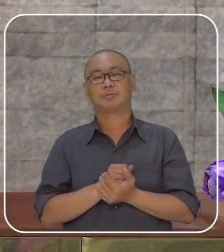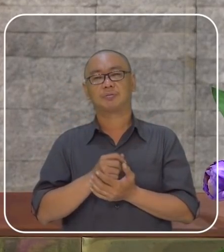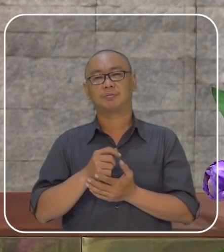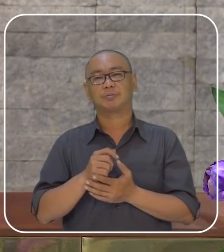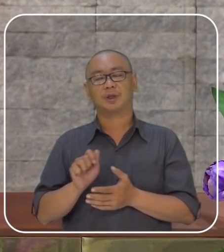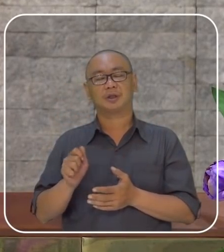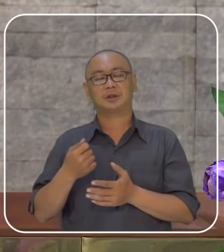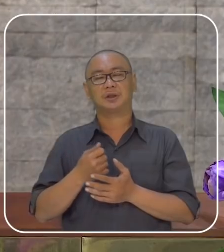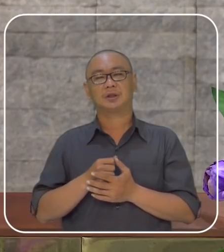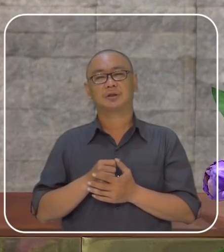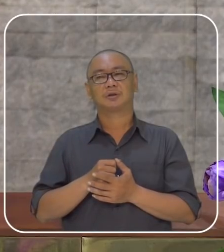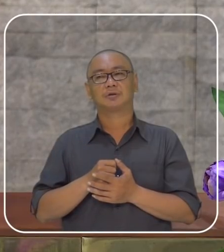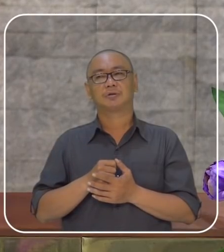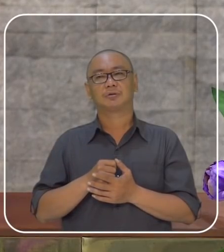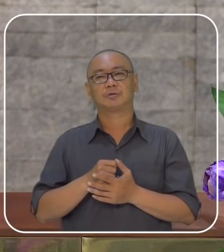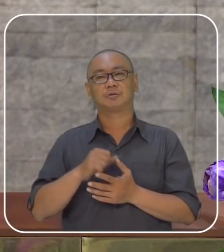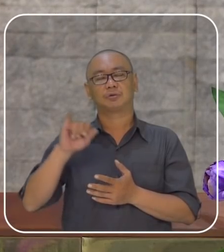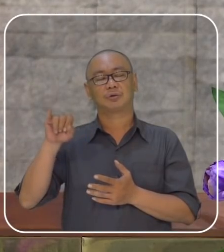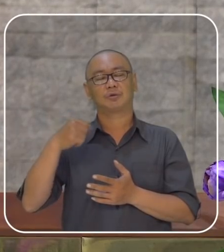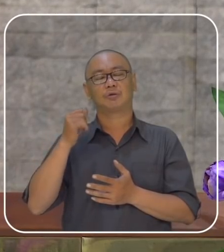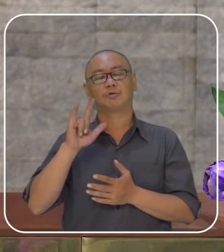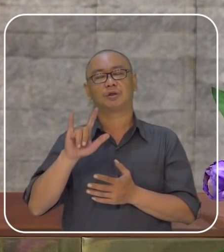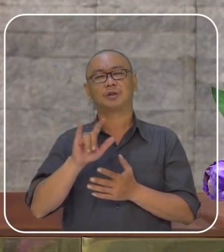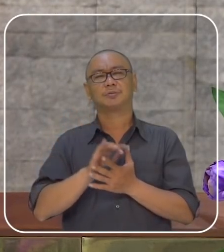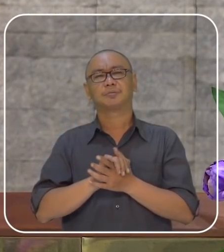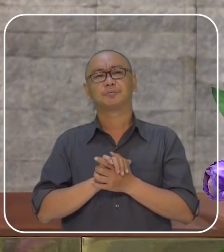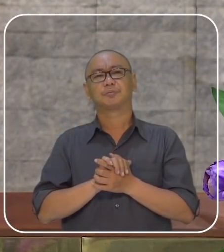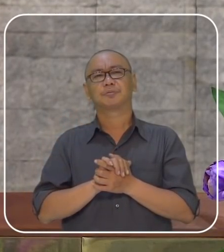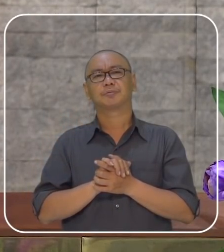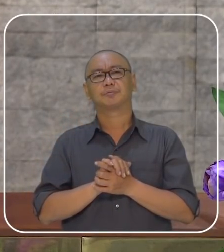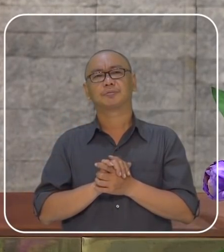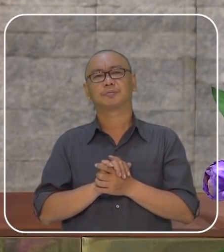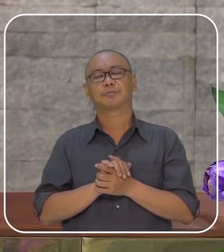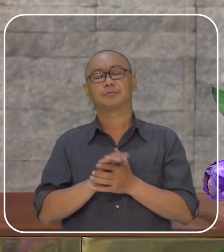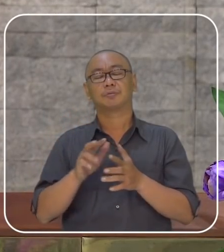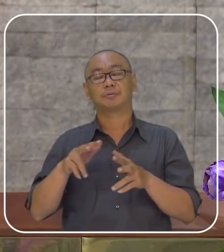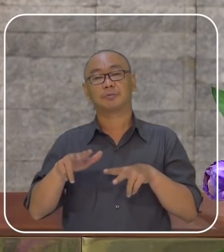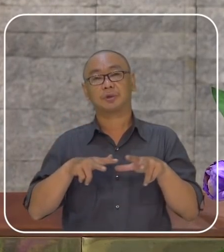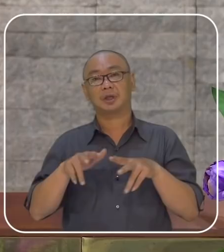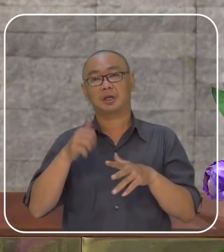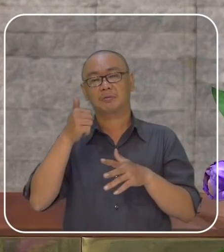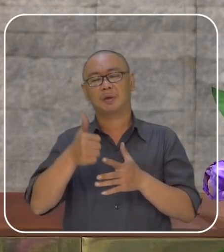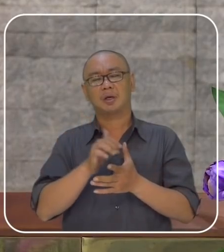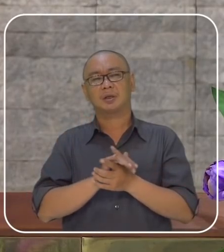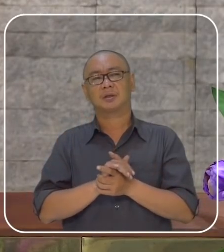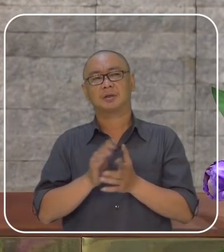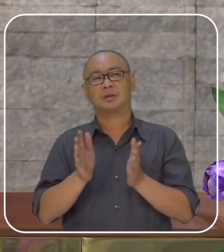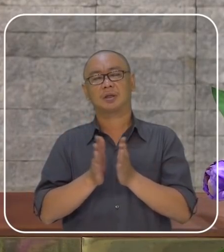dengan jajarannya, agar dengan demikian ya Tuhan, segalanya akan berjalan dengan baik dan pada